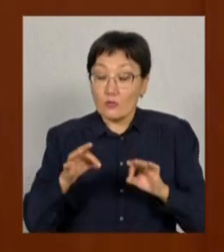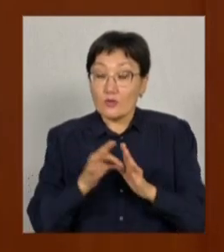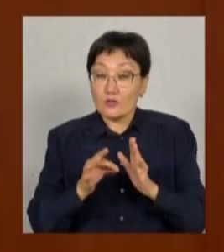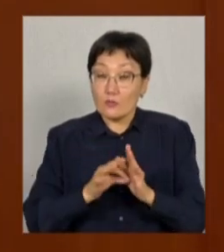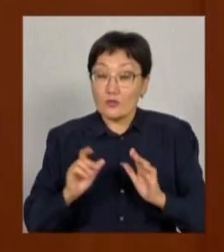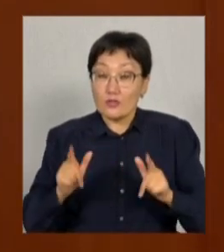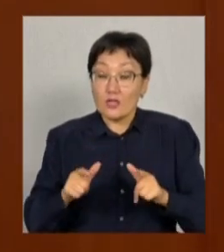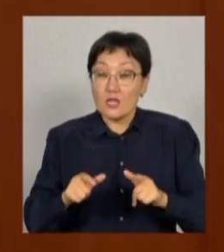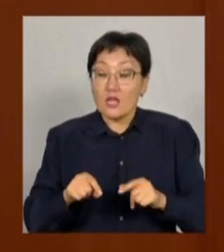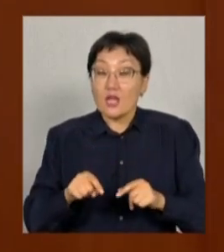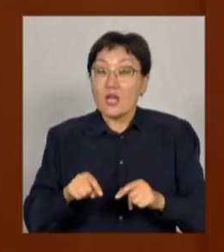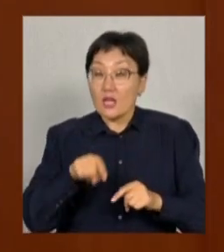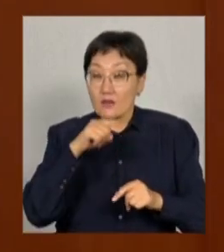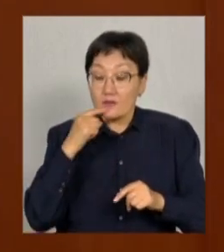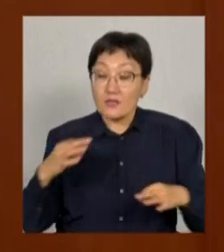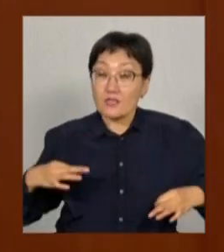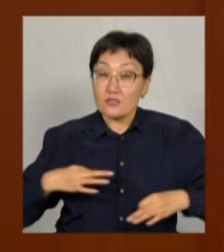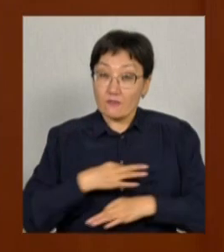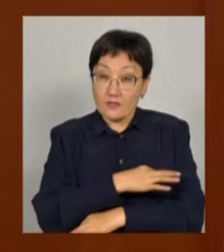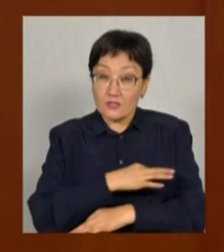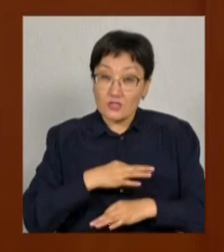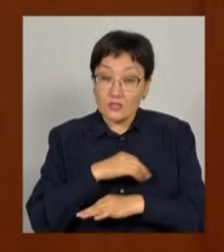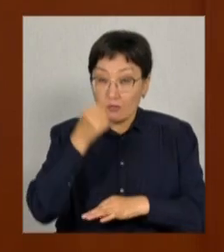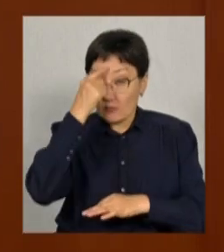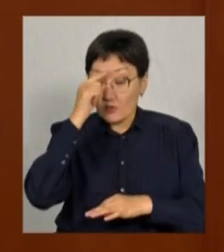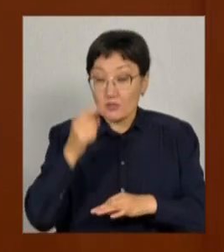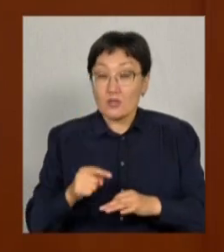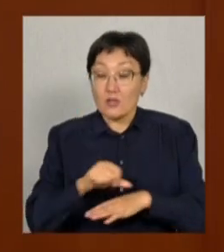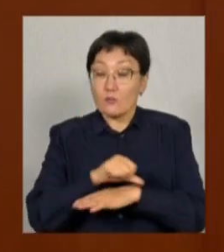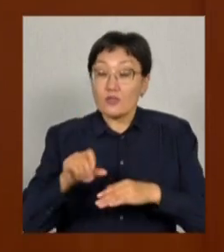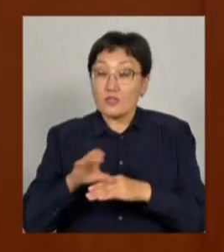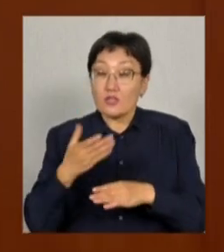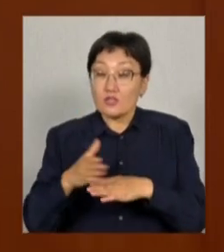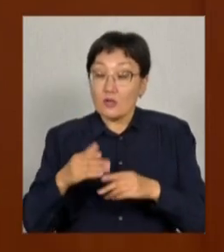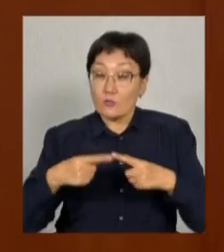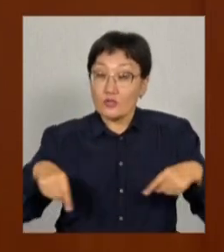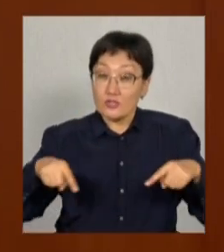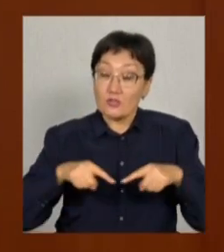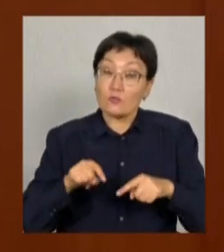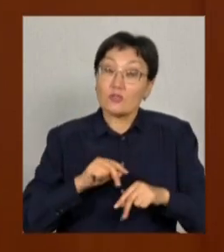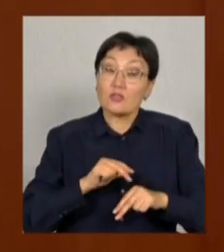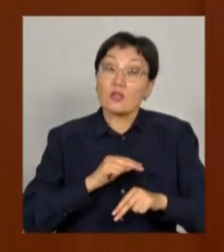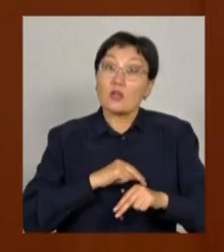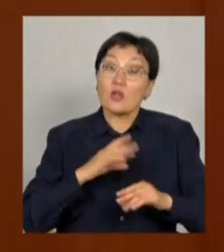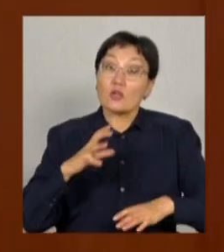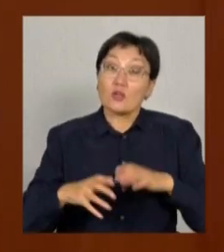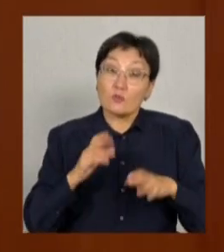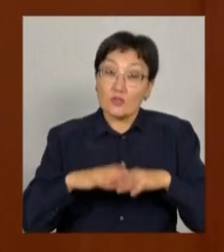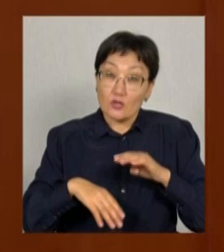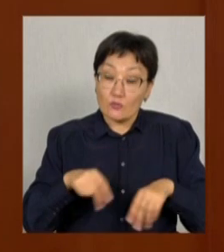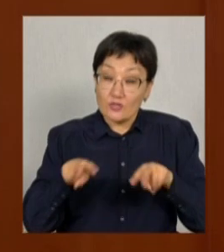Ресей, Венгрия, Индия, Австралия және Үндістан экспорттық кредиттік агенттік қызметін халықаралық тәжірибесіне талдау